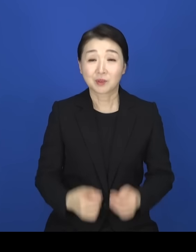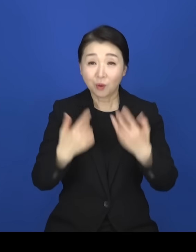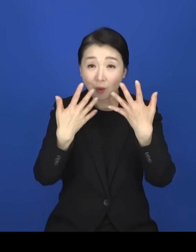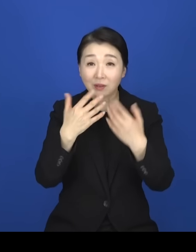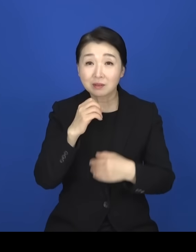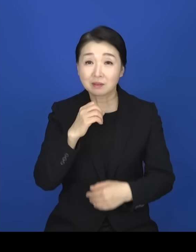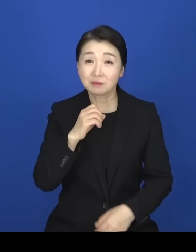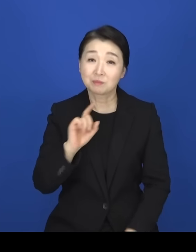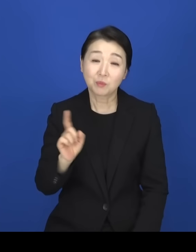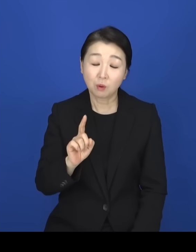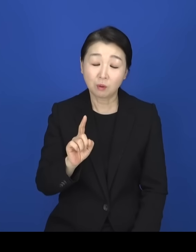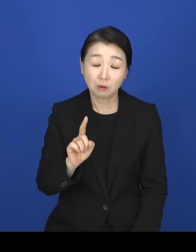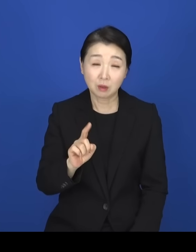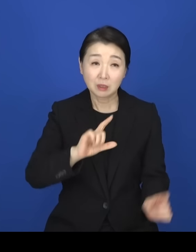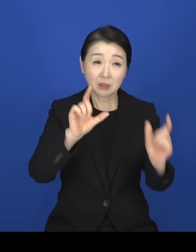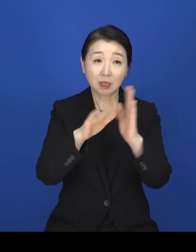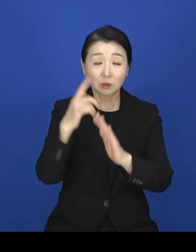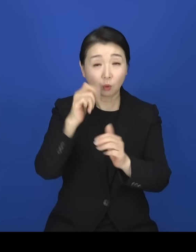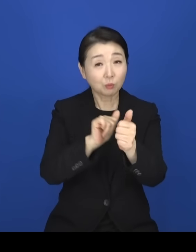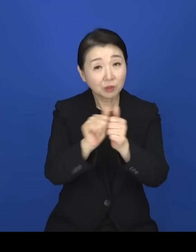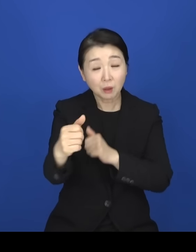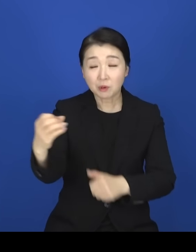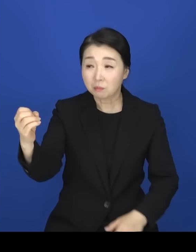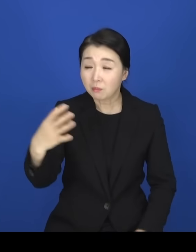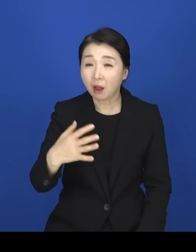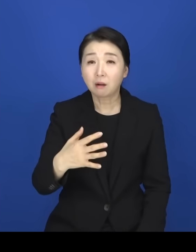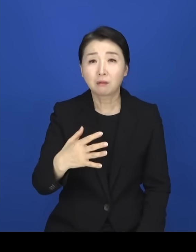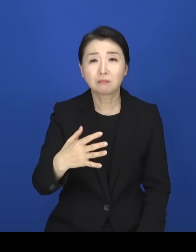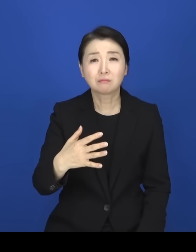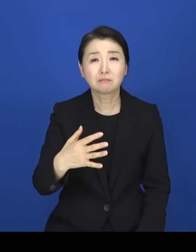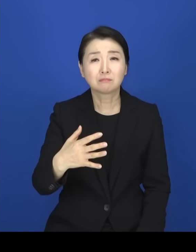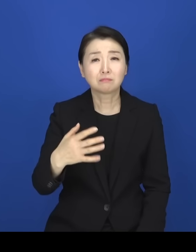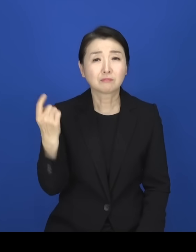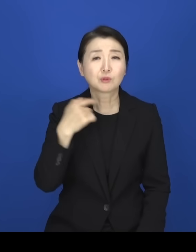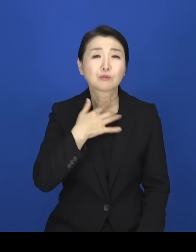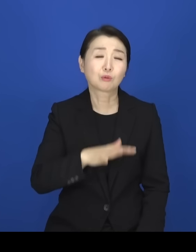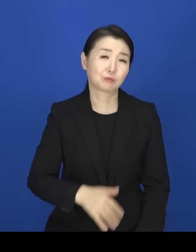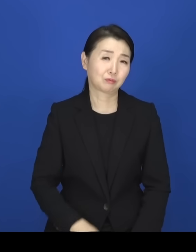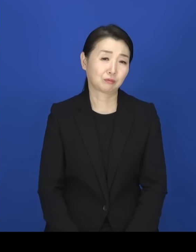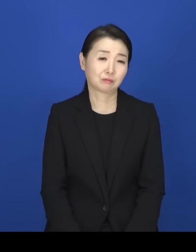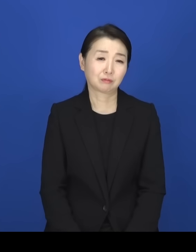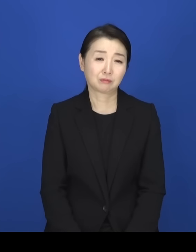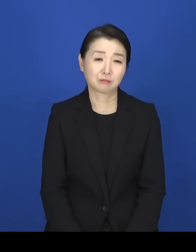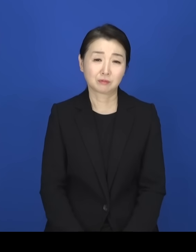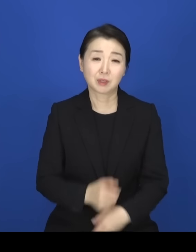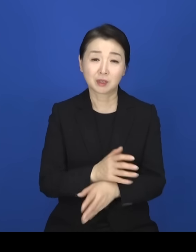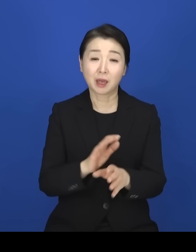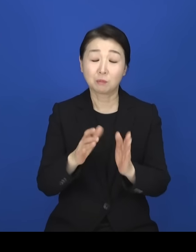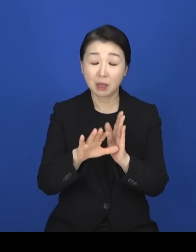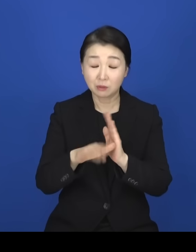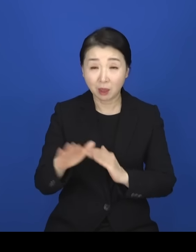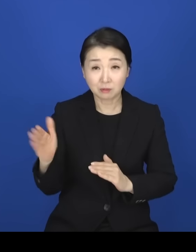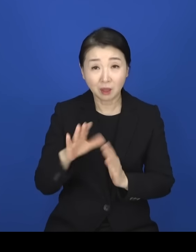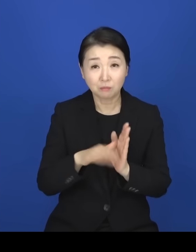말씀드리면 살면서 그렇게 잘생겼다는 얘기 들어본 적이 부모님 말고는 없었고 정확하게 개그맨이 된